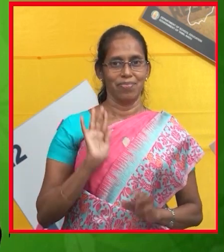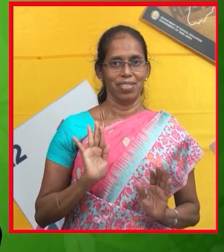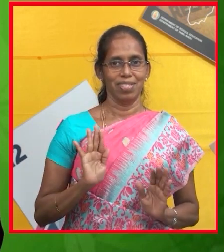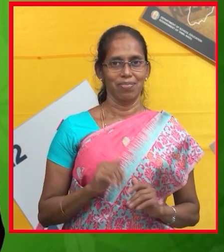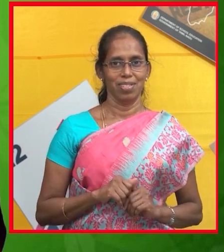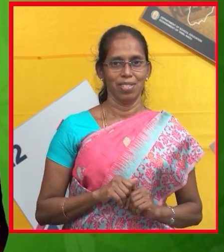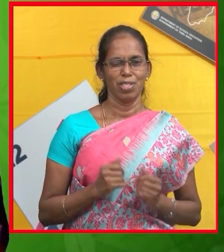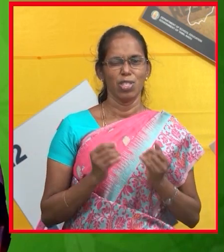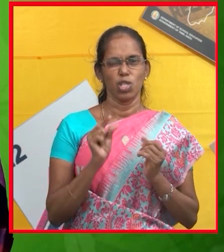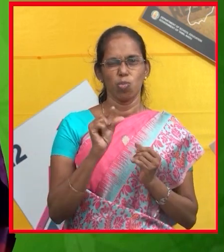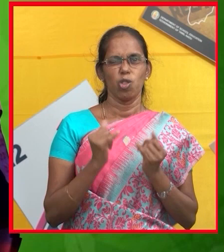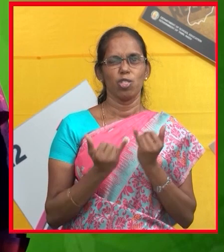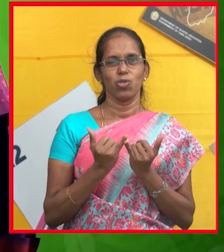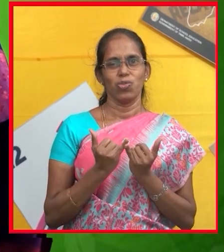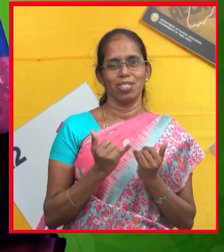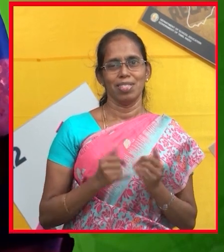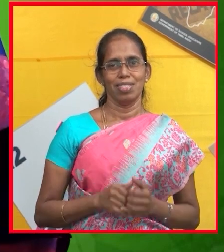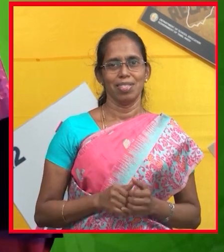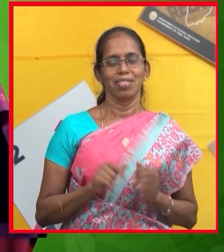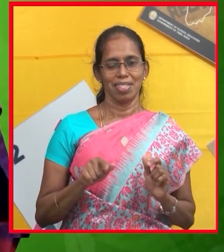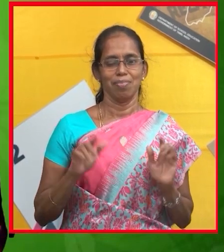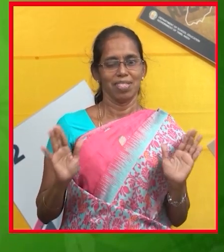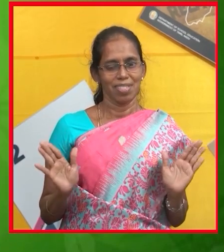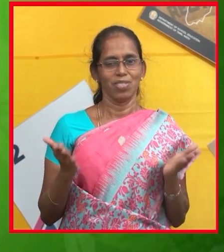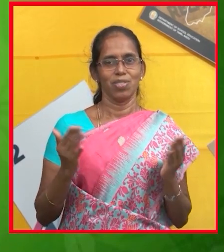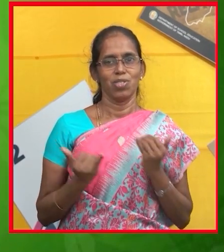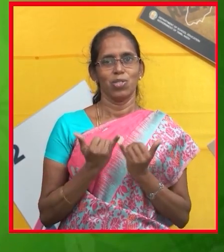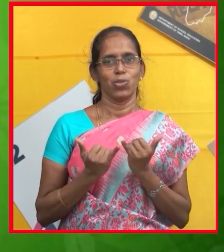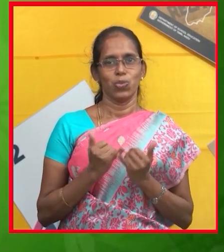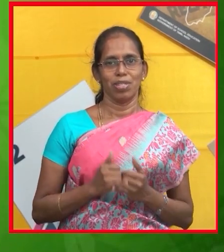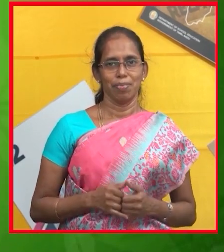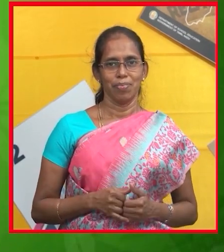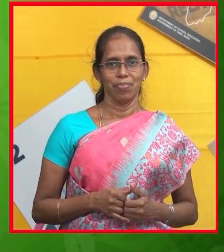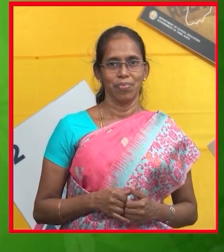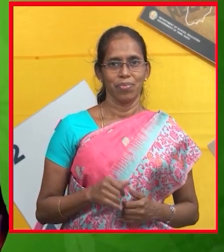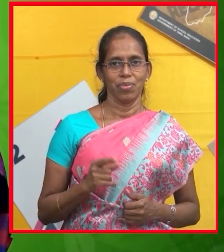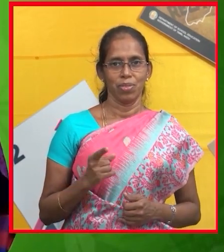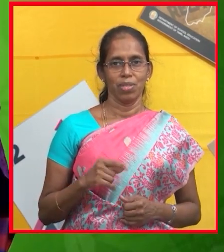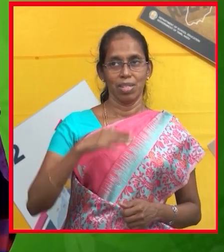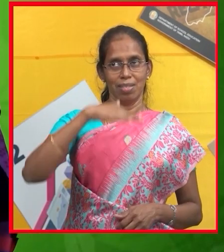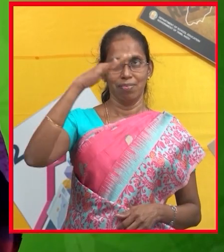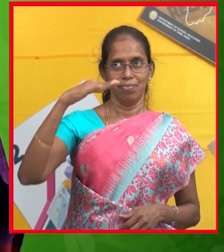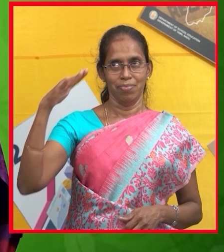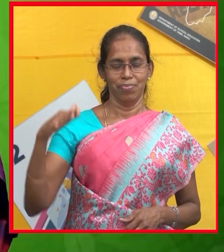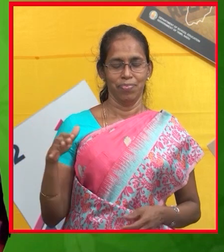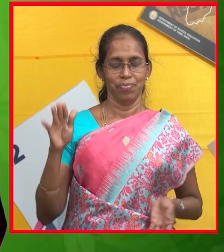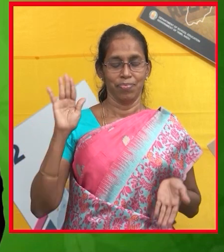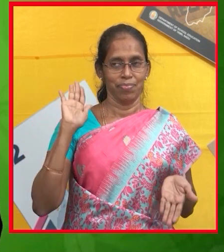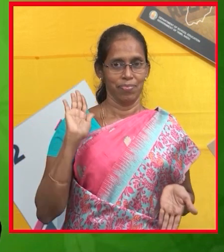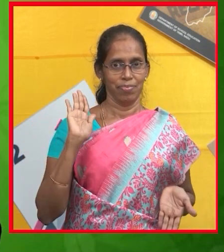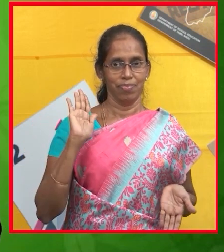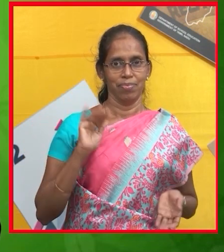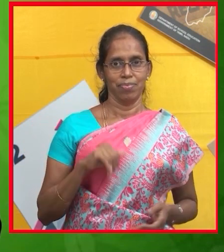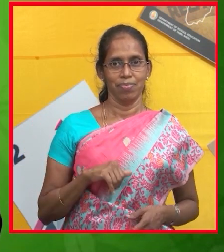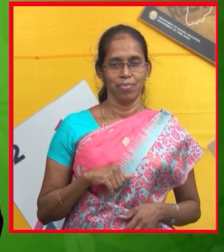the Kochi story session. Let me start the story. ஒரு மலையடிவாரத்தில் ஒரு சூஃபி ஞானி